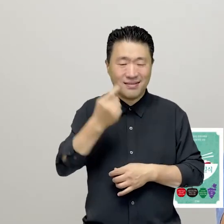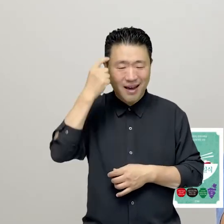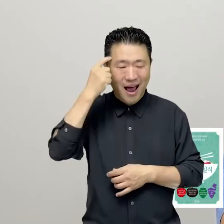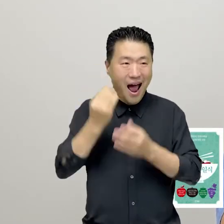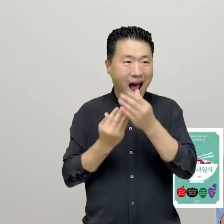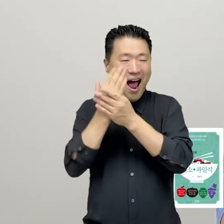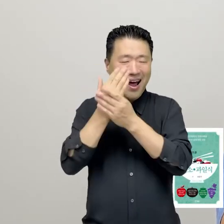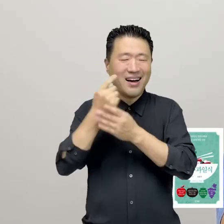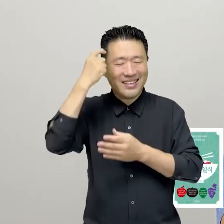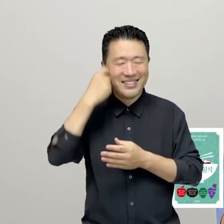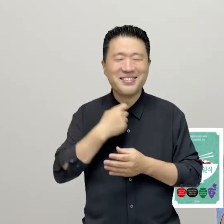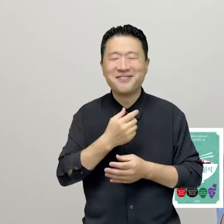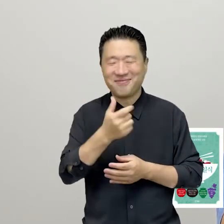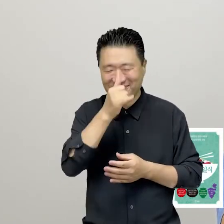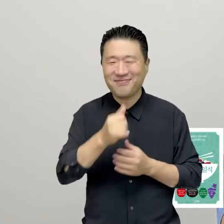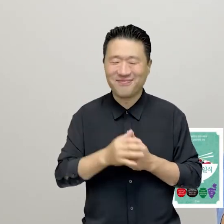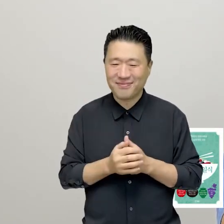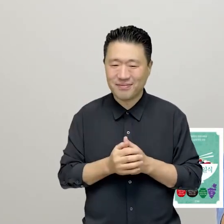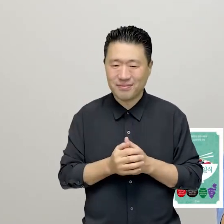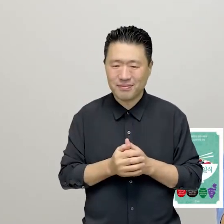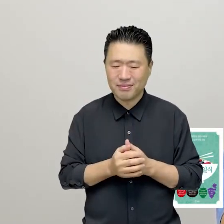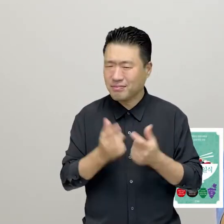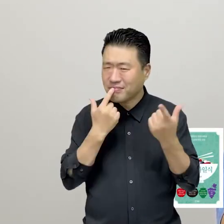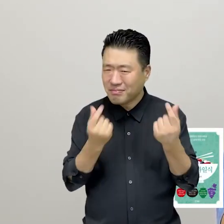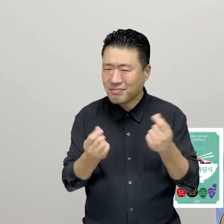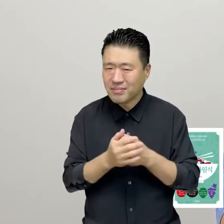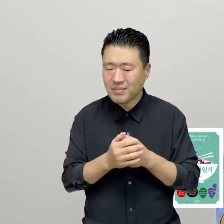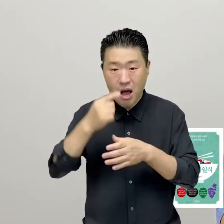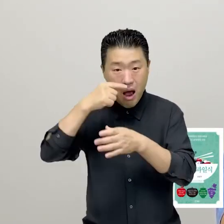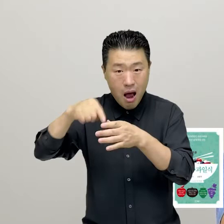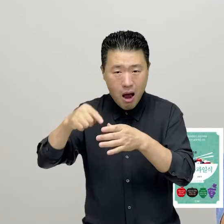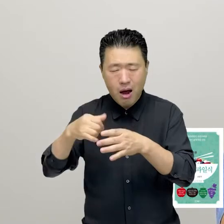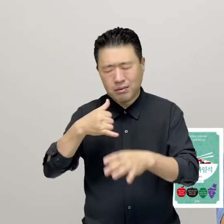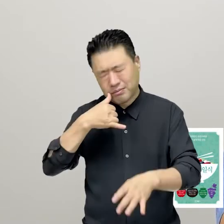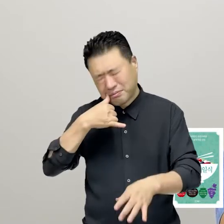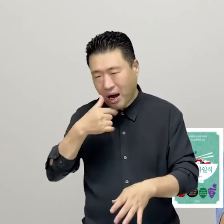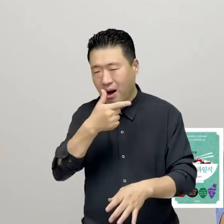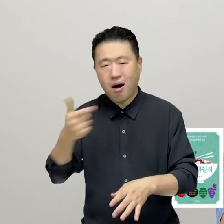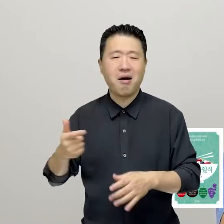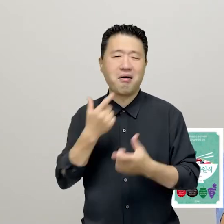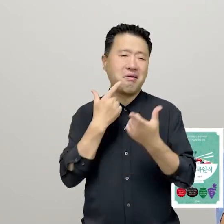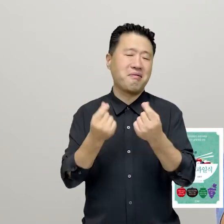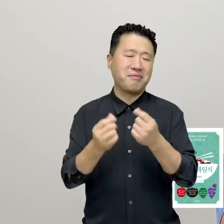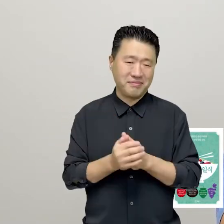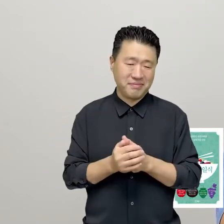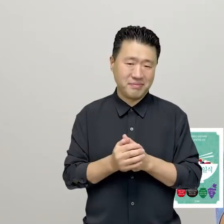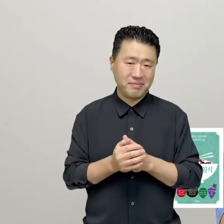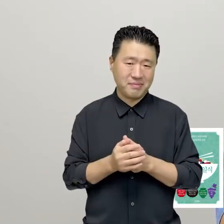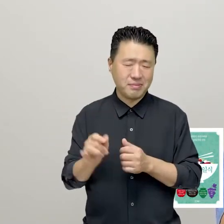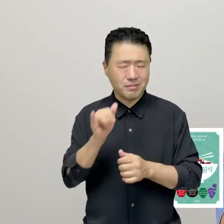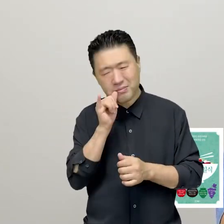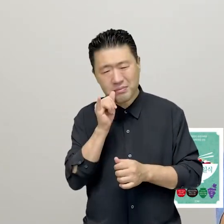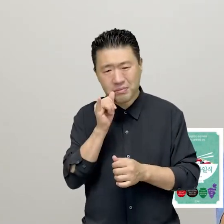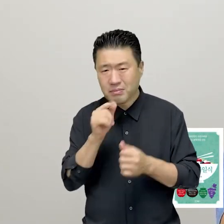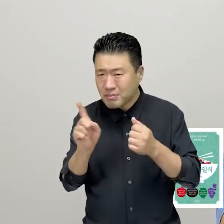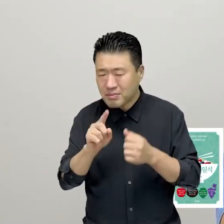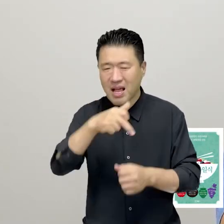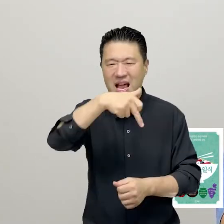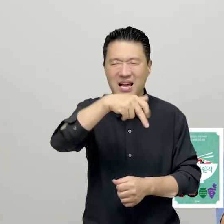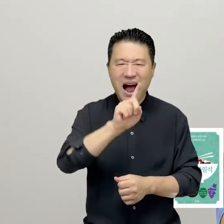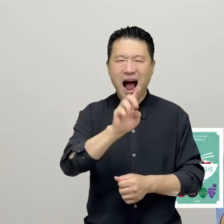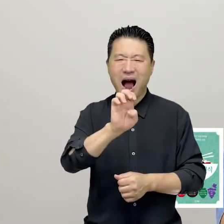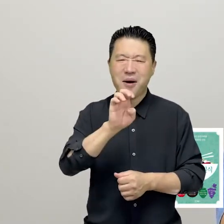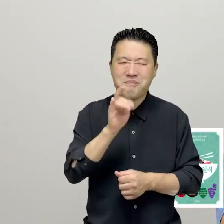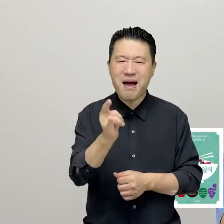막 솟아나는 걸 느낄 때도 있습니다. 그만큼 커피는 중독성이 있습니다. 그 중독성의 핵심은